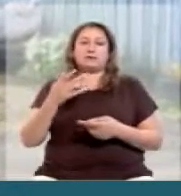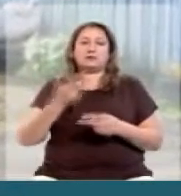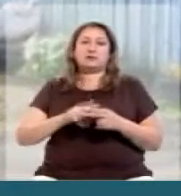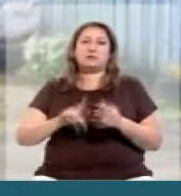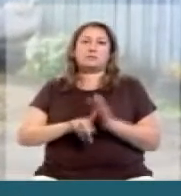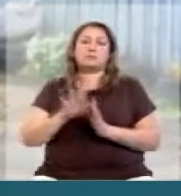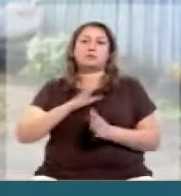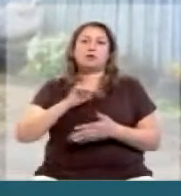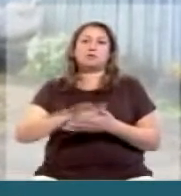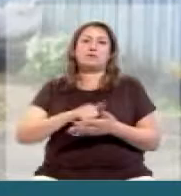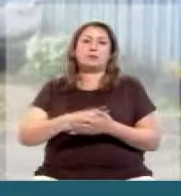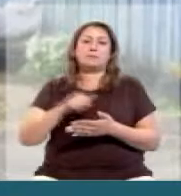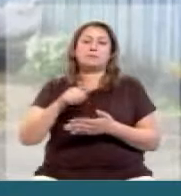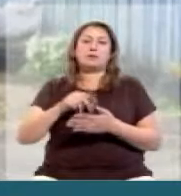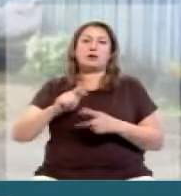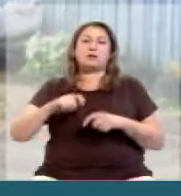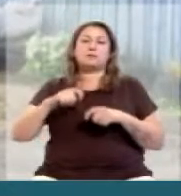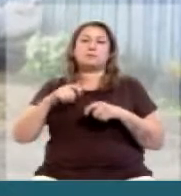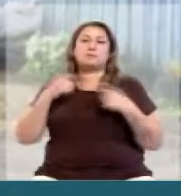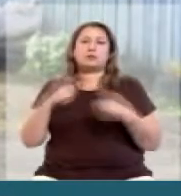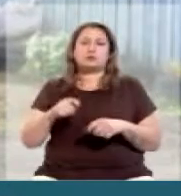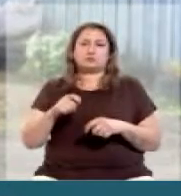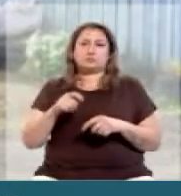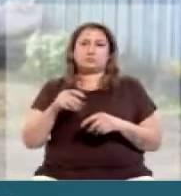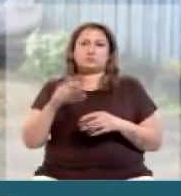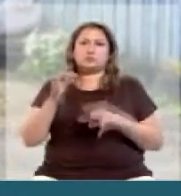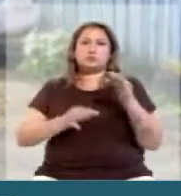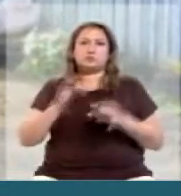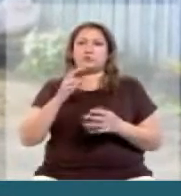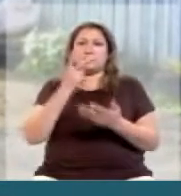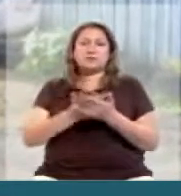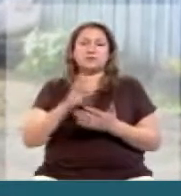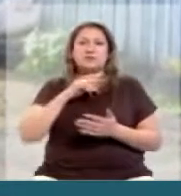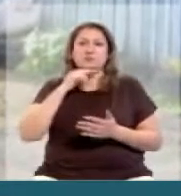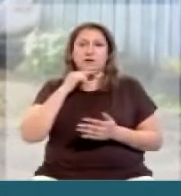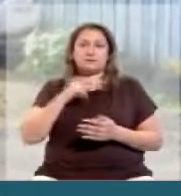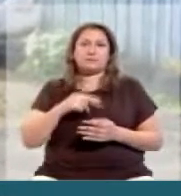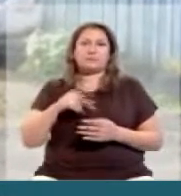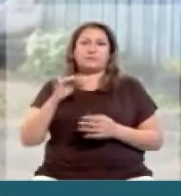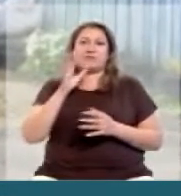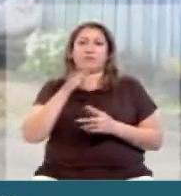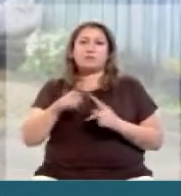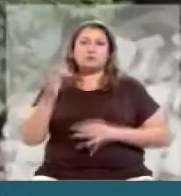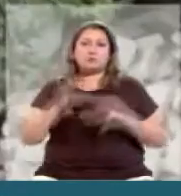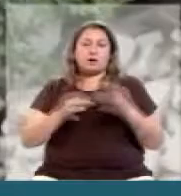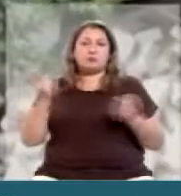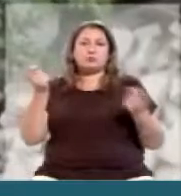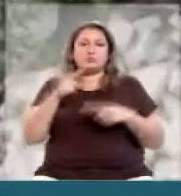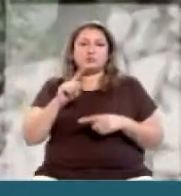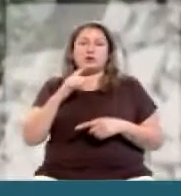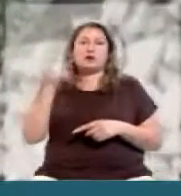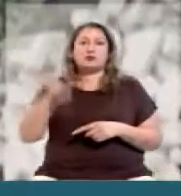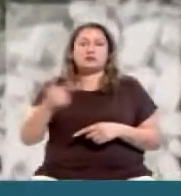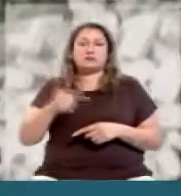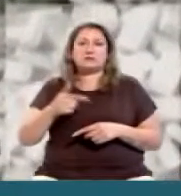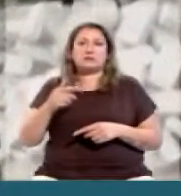назар аудармады. Ресейлік азаматшаның үй тұрған жерді жекешелендіріп алғаны мәлім болады. Ал заң жүзінде бұл мүмкін емес. Алайда